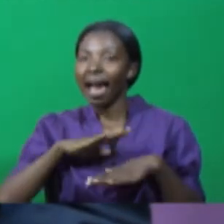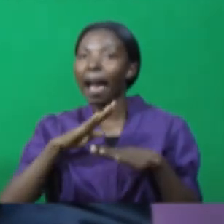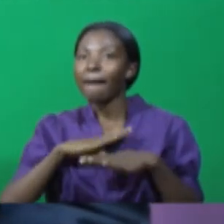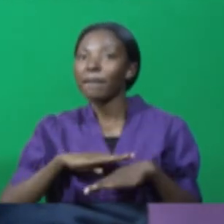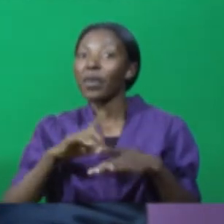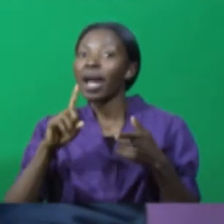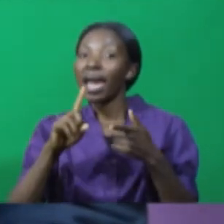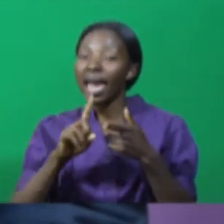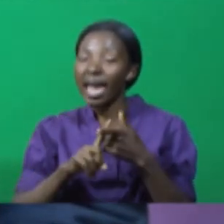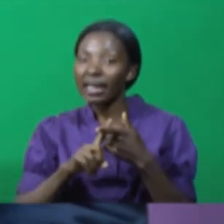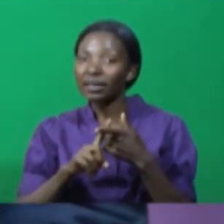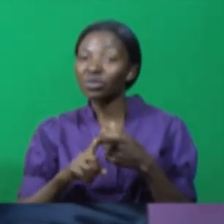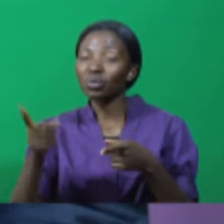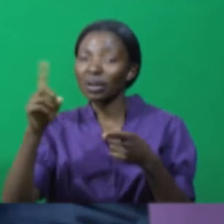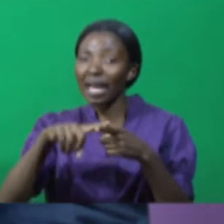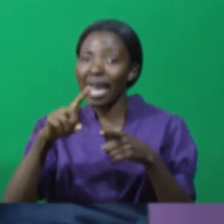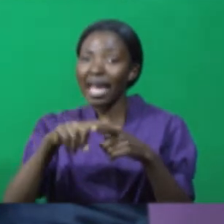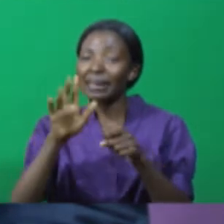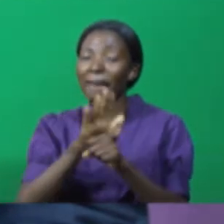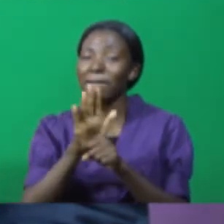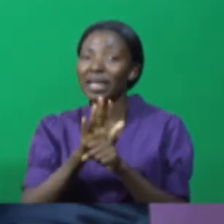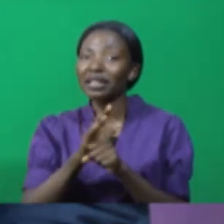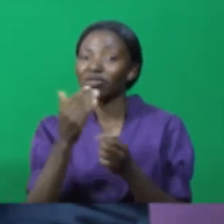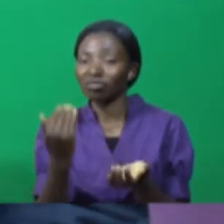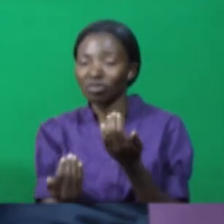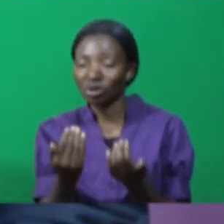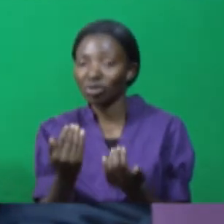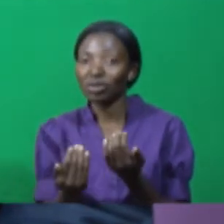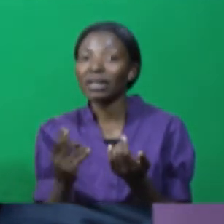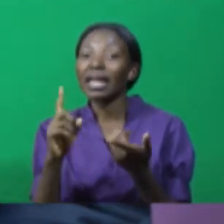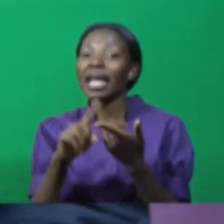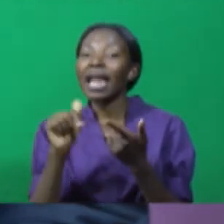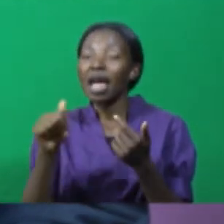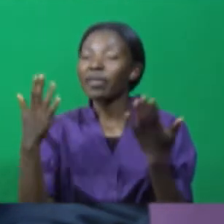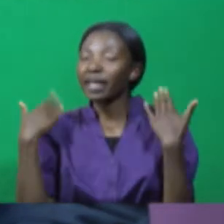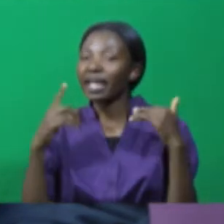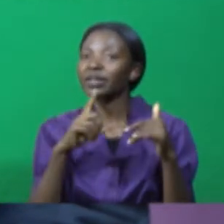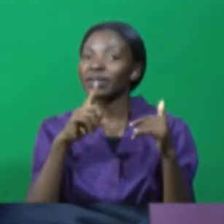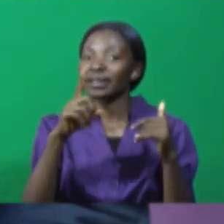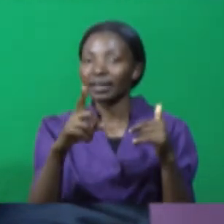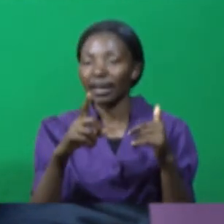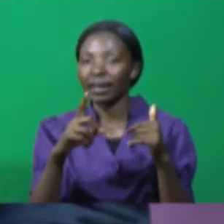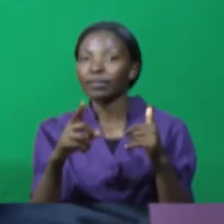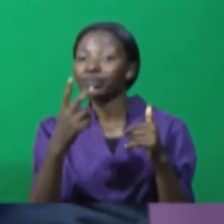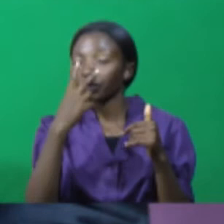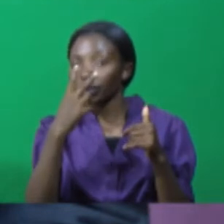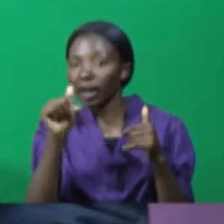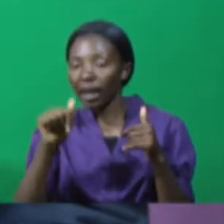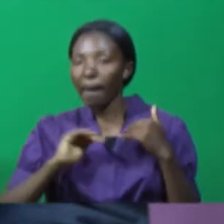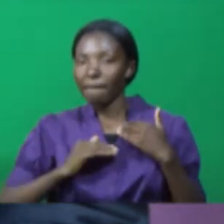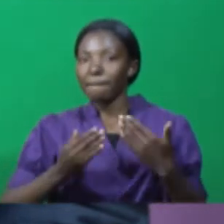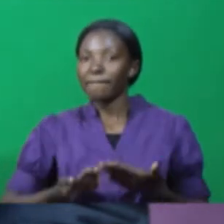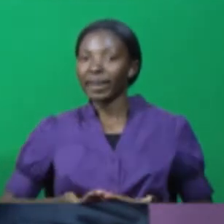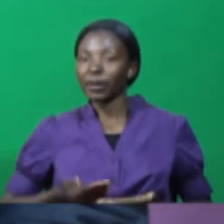kwaari, ndichawandisa vana vako varege kuverengwa nekuwanda kwavo. Mutumwa waJehovha akati kwaari, tarira wava